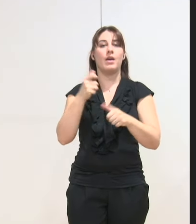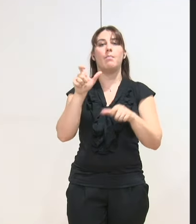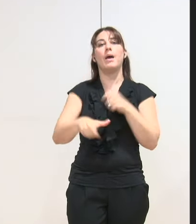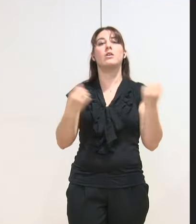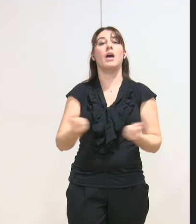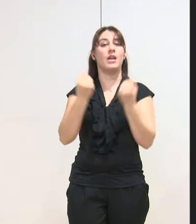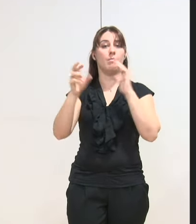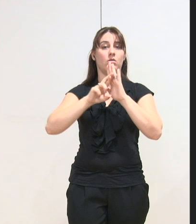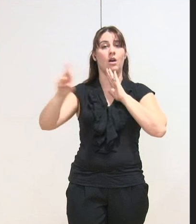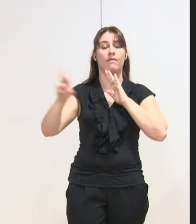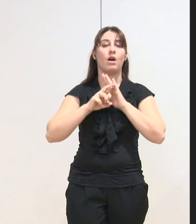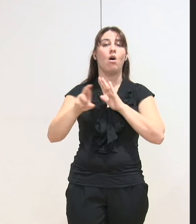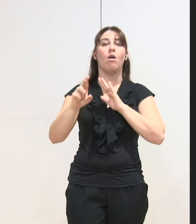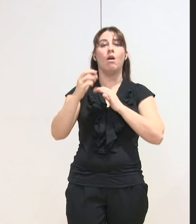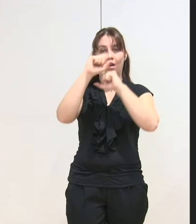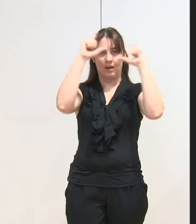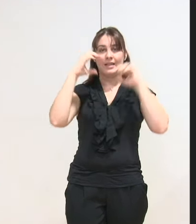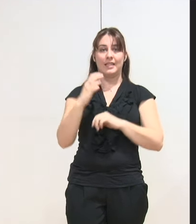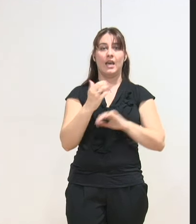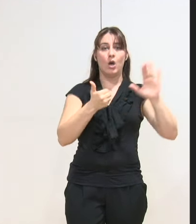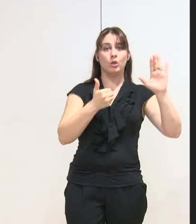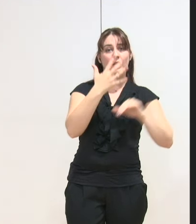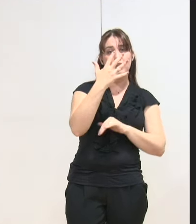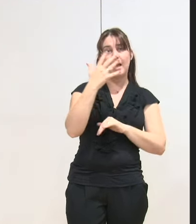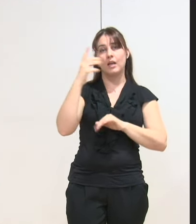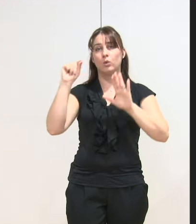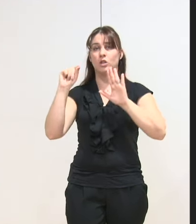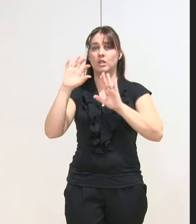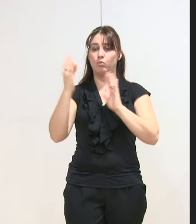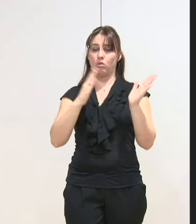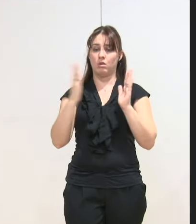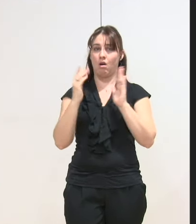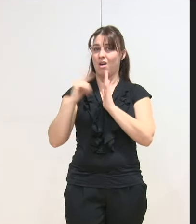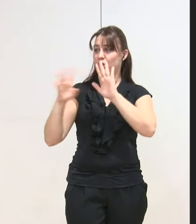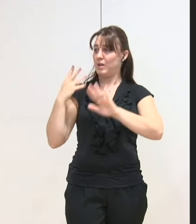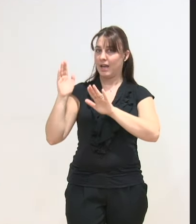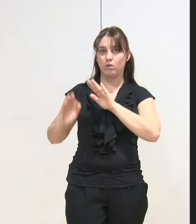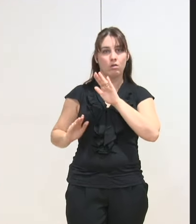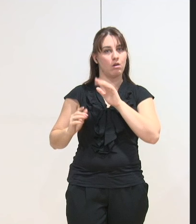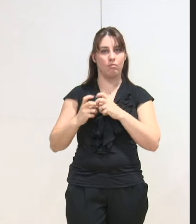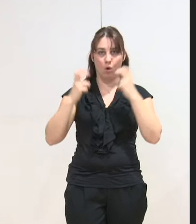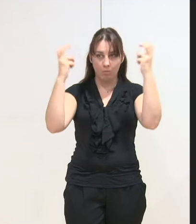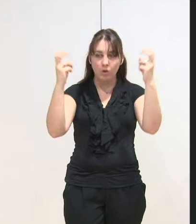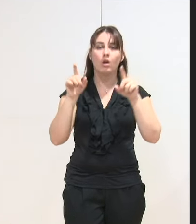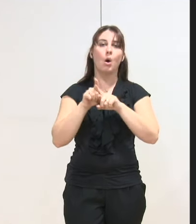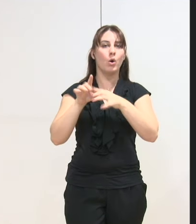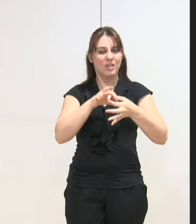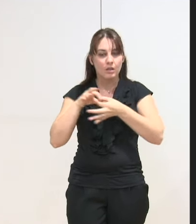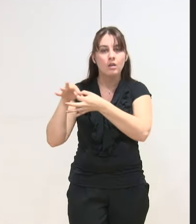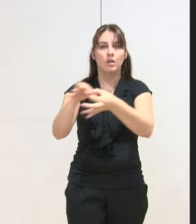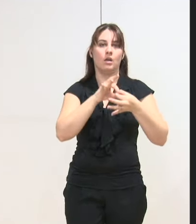catégorie C de 65 à 70 % à la rentrée 2014 et le renforcement de la coordination